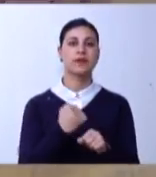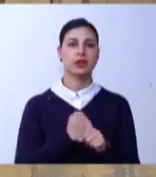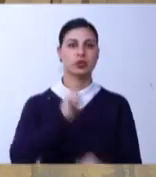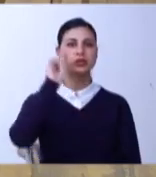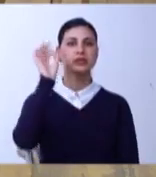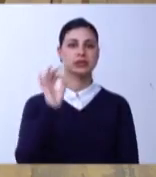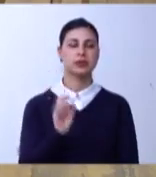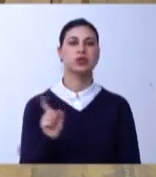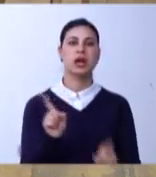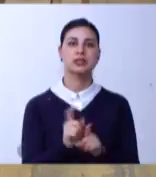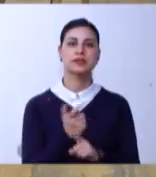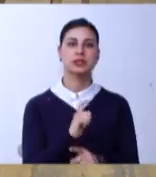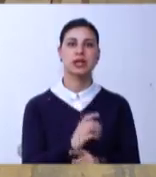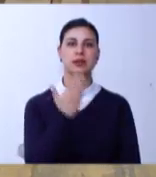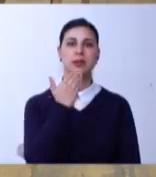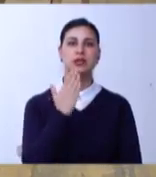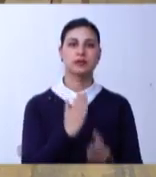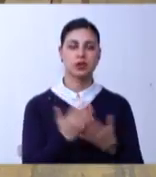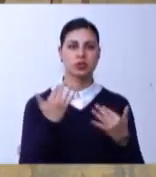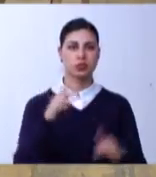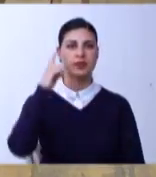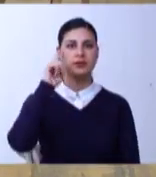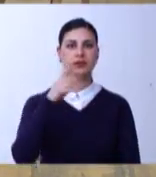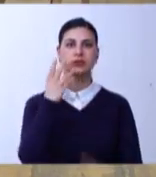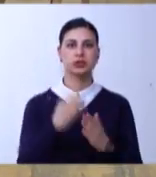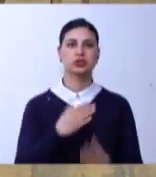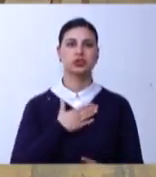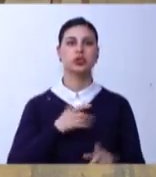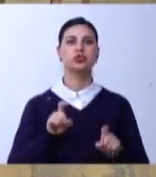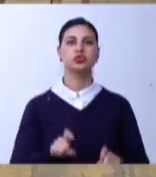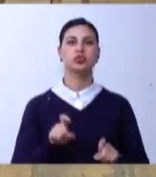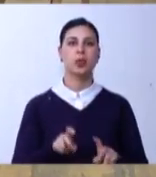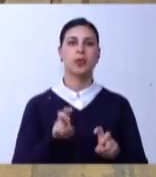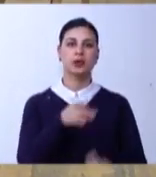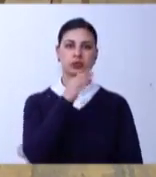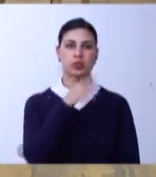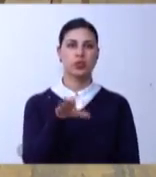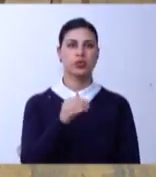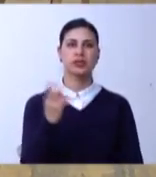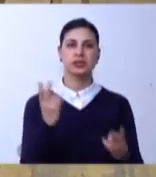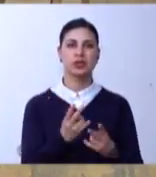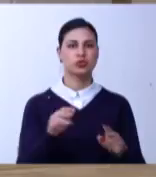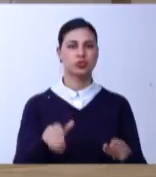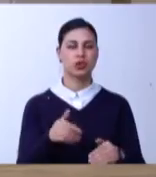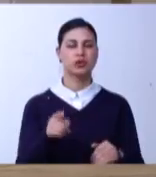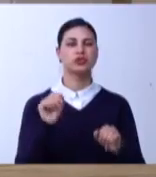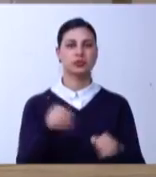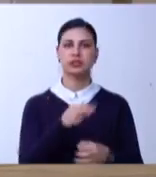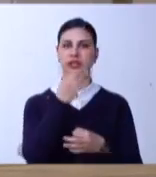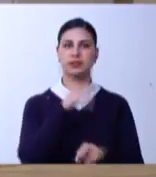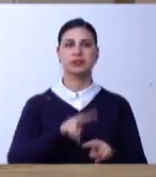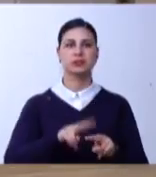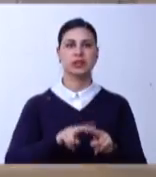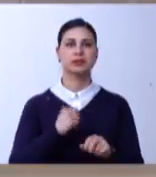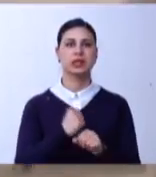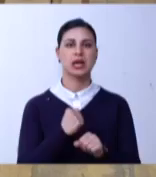სისტემატურად. ასევე ძალიან მარტივია ეს, უკვე ვიცით, ჩვენ ჯდომისას გაკონტროლება და ამისთვის არ არის საჭირო ბურთი, თქვენ შეიძლება ნებისმიერ სკამზე